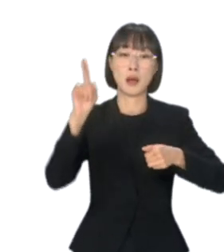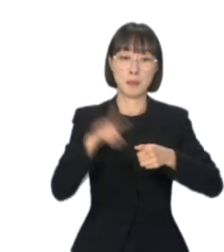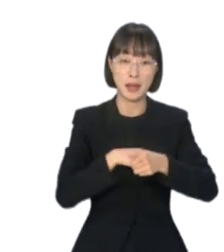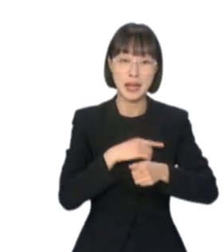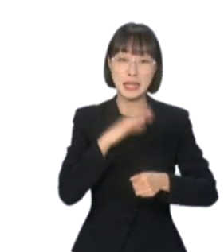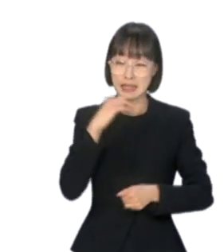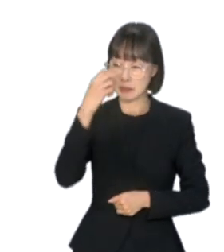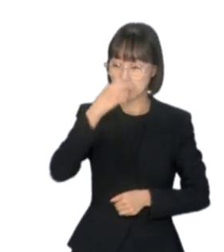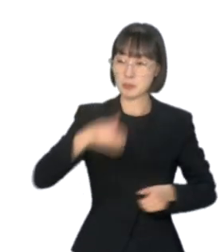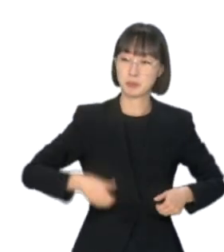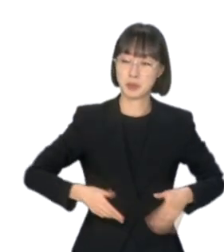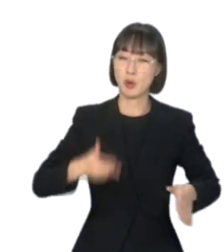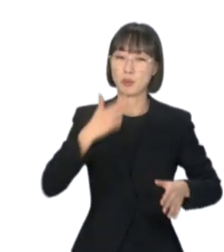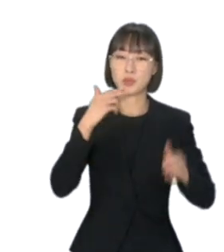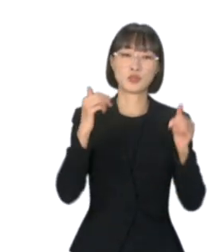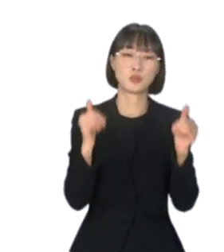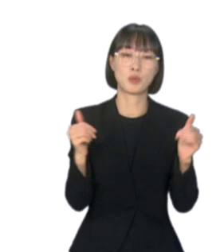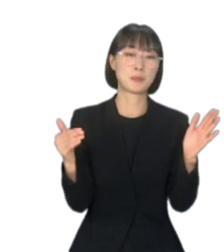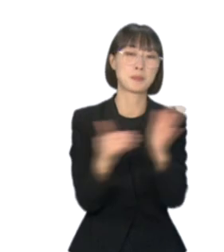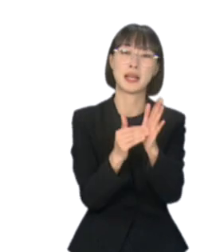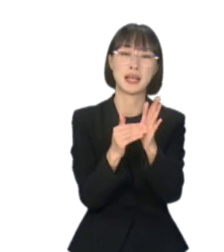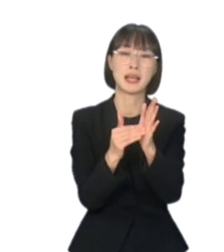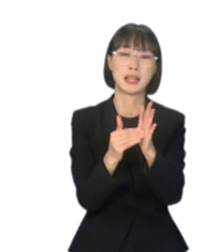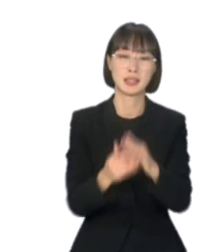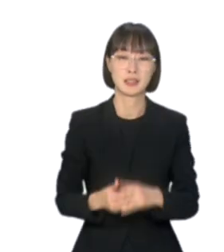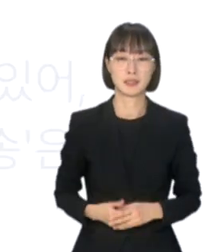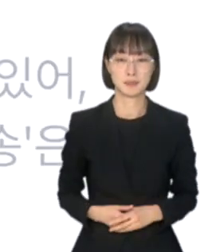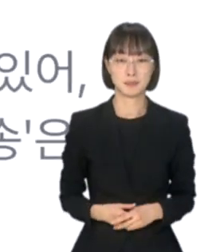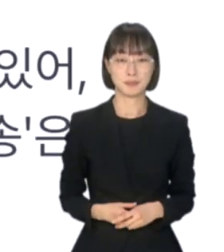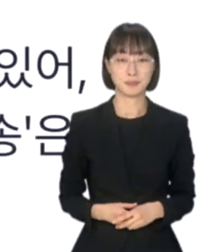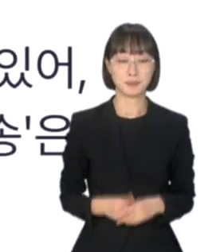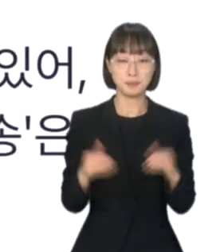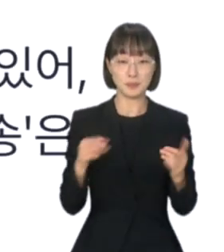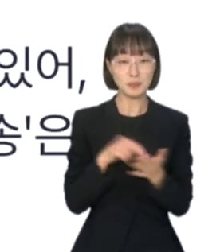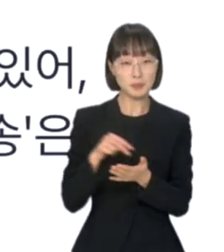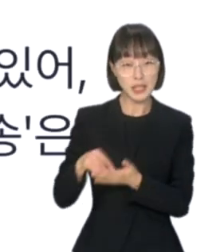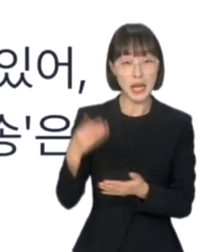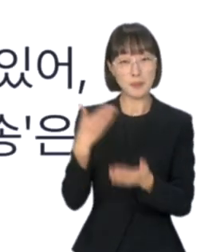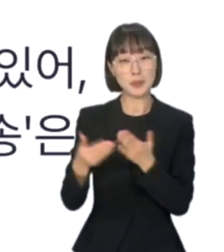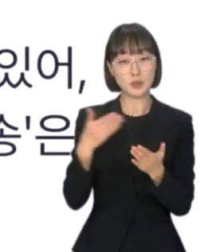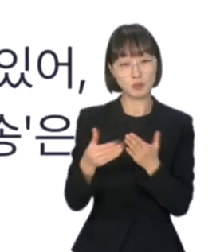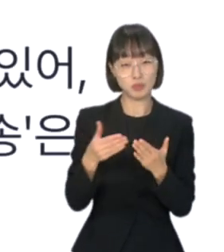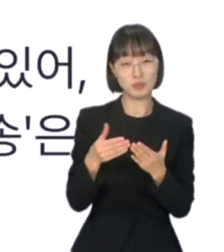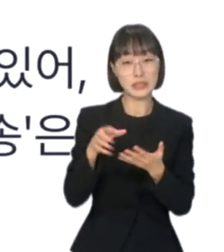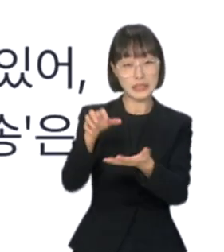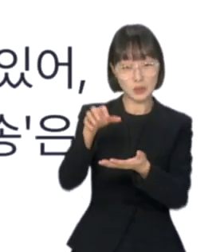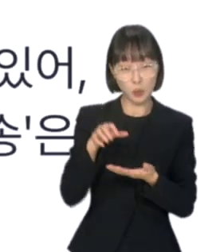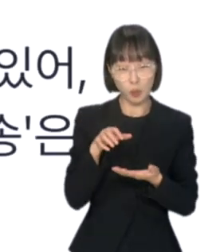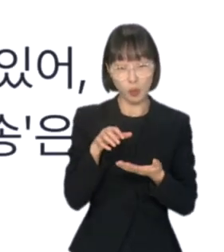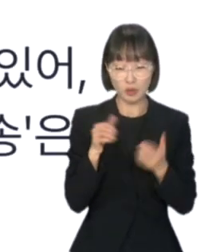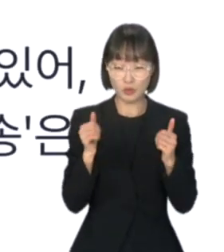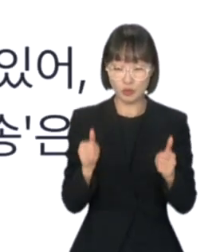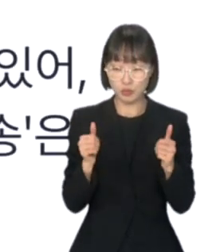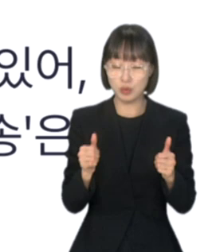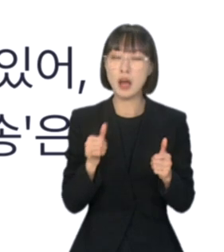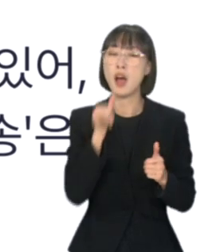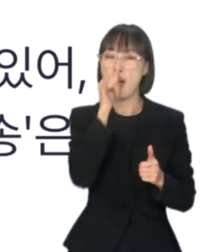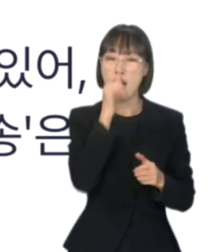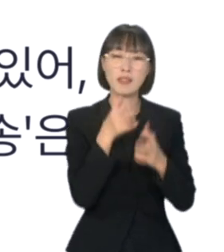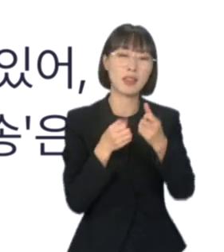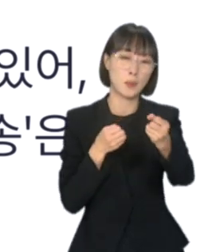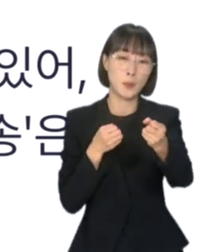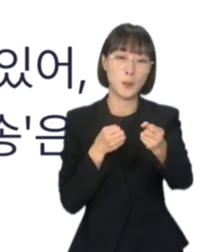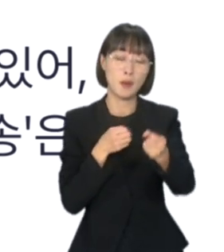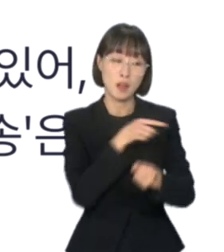없이 재판을 끝내는 각하를 결정했습니다. 재판부는 미술품 인도 청구 소송이라는 방법이 있어서 원고가